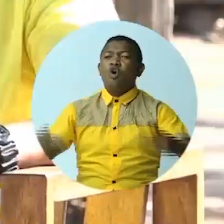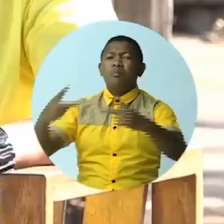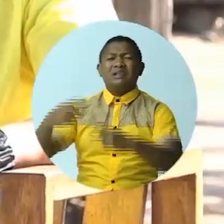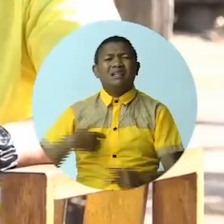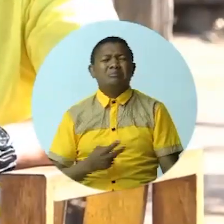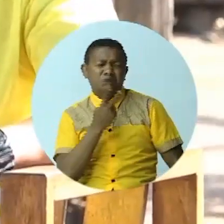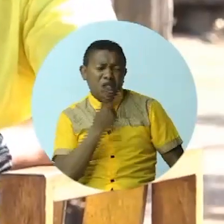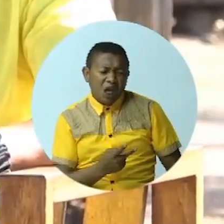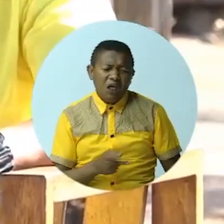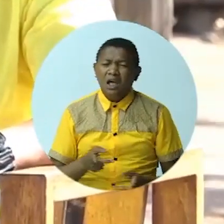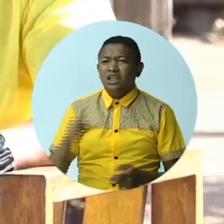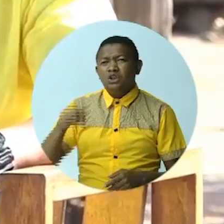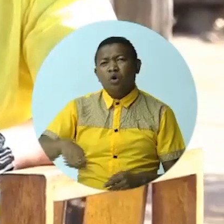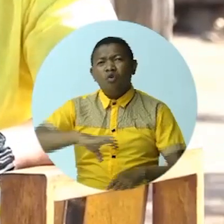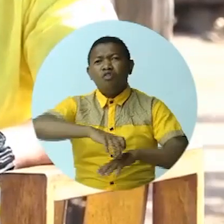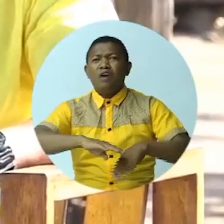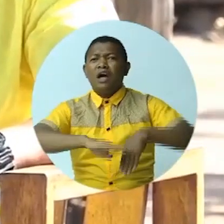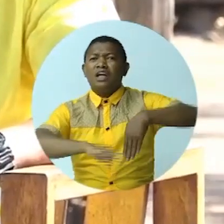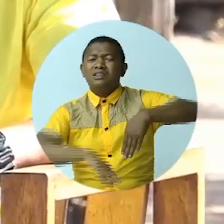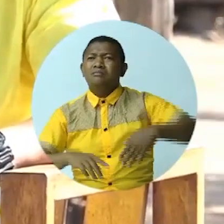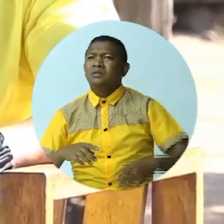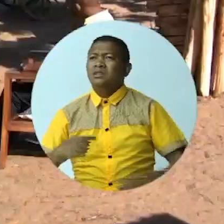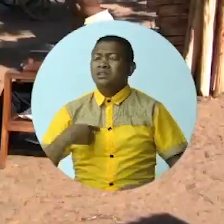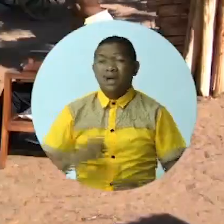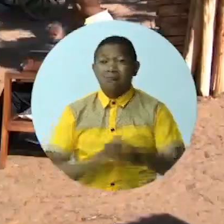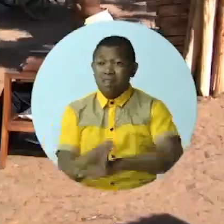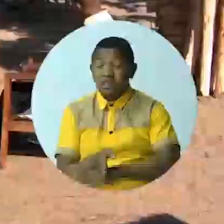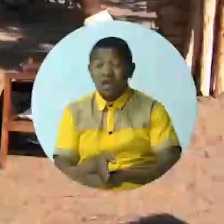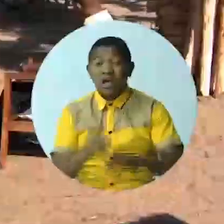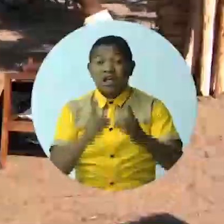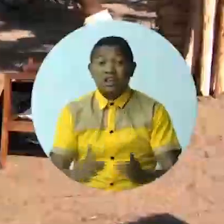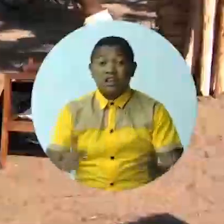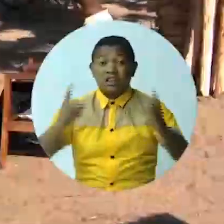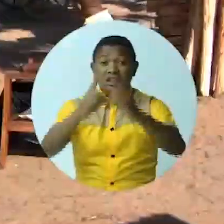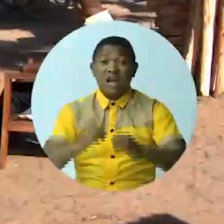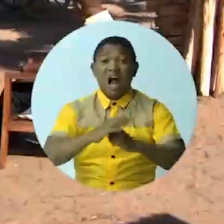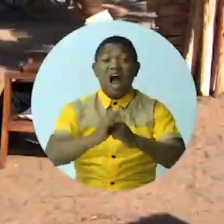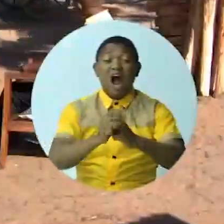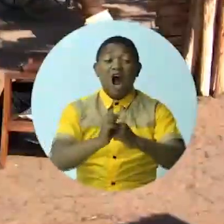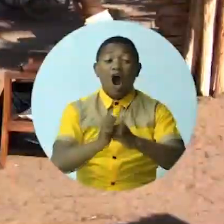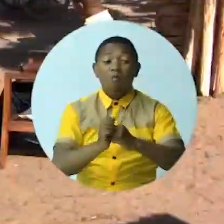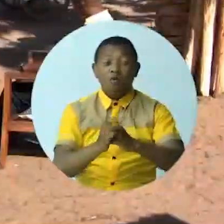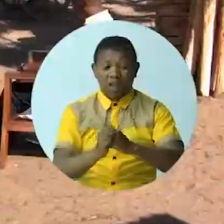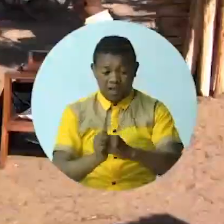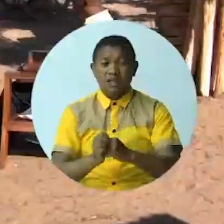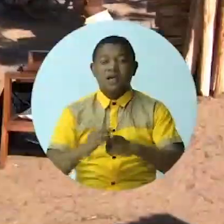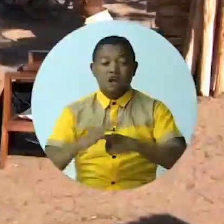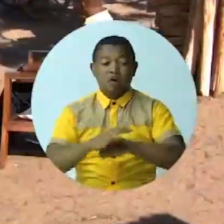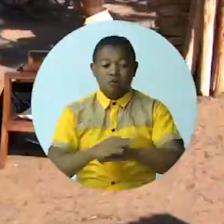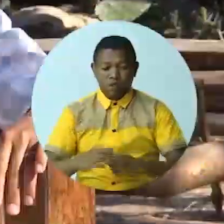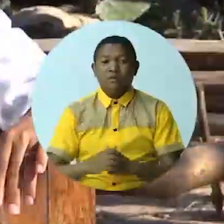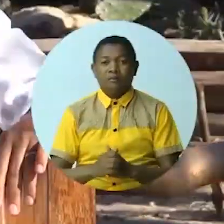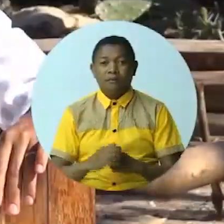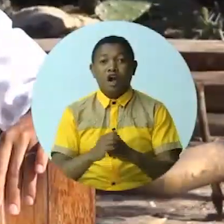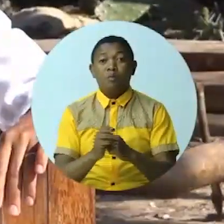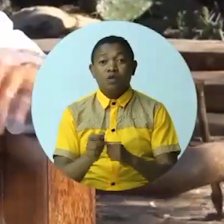teo tao amin'ny distrikta ny Ambosary tany ifotaka